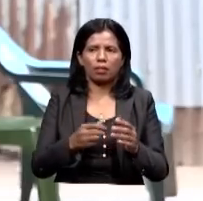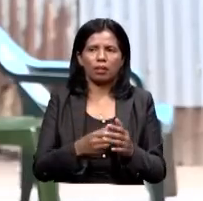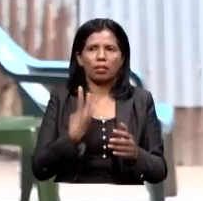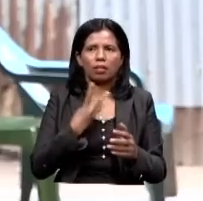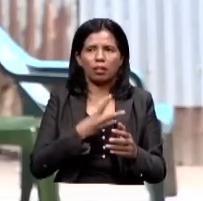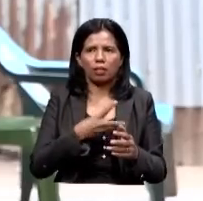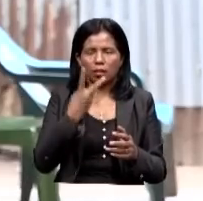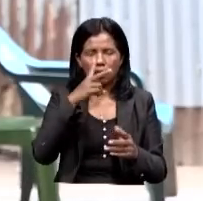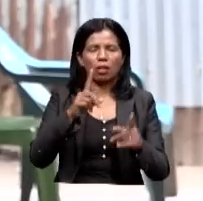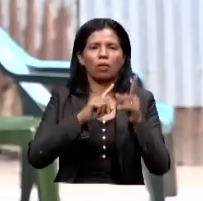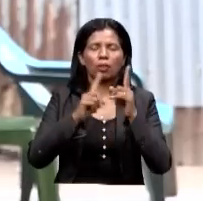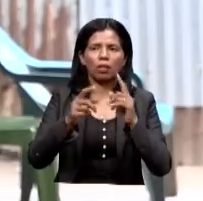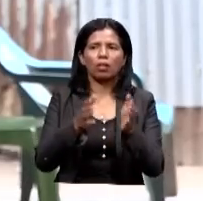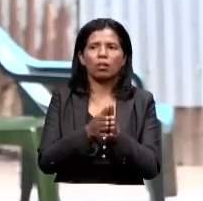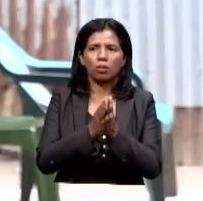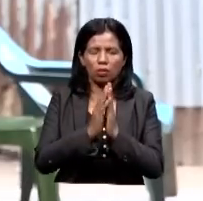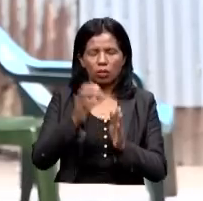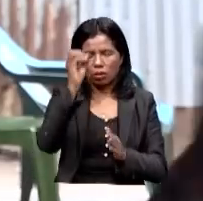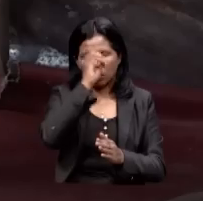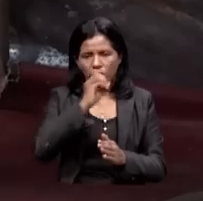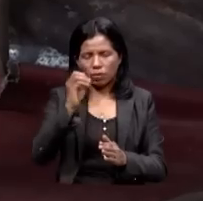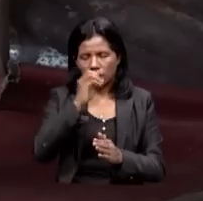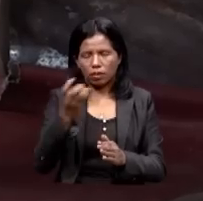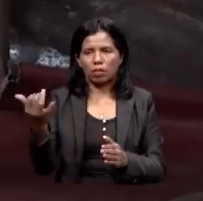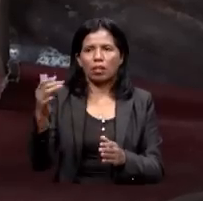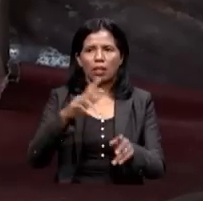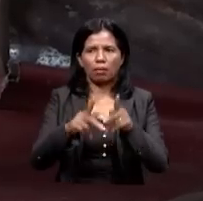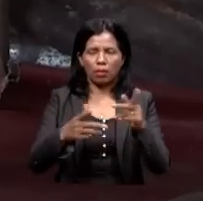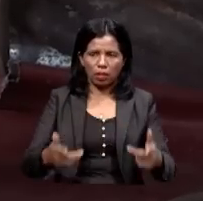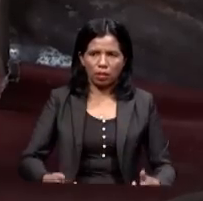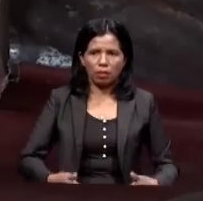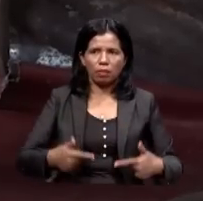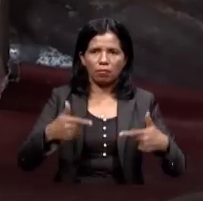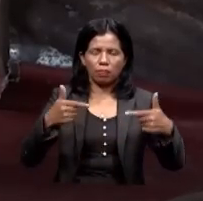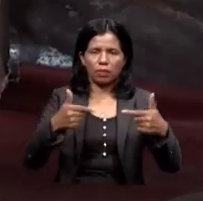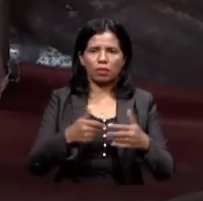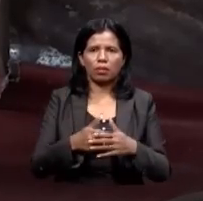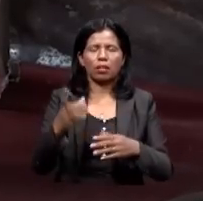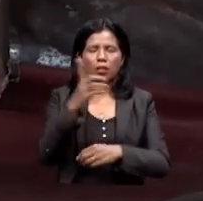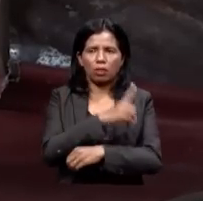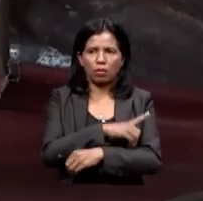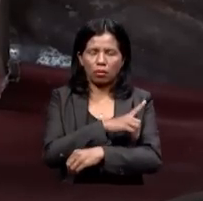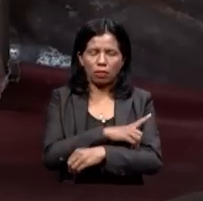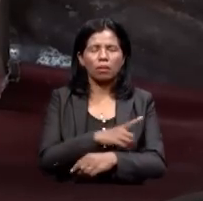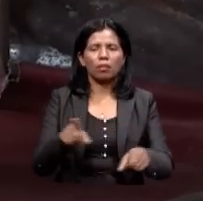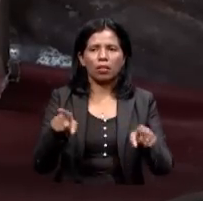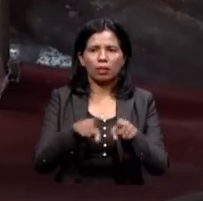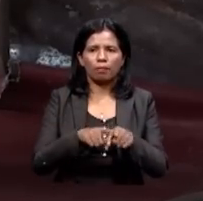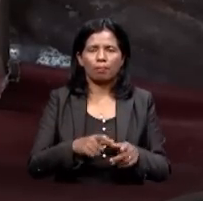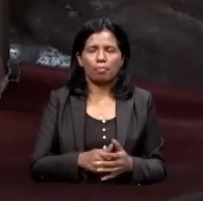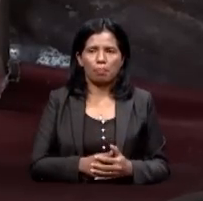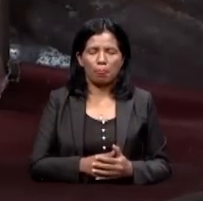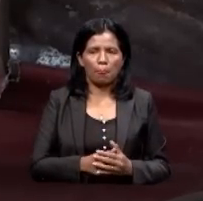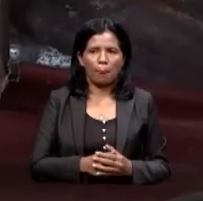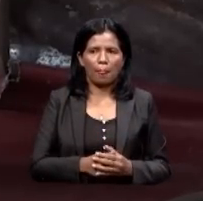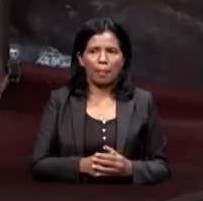bah kan kuliah kita observa mosko emne bida muris ne nyabini bida muris loro paling masan la rumah kuando